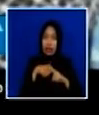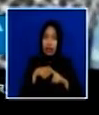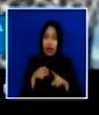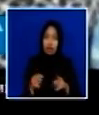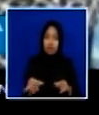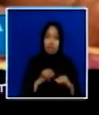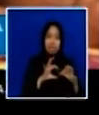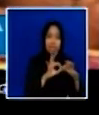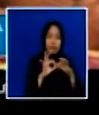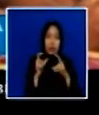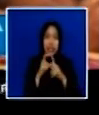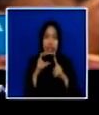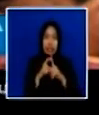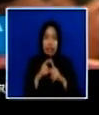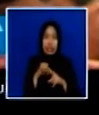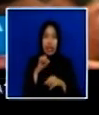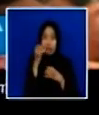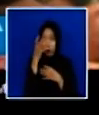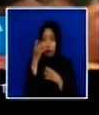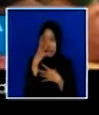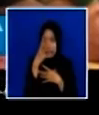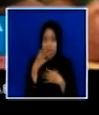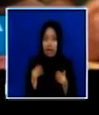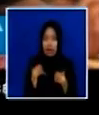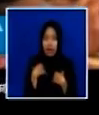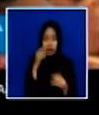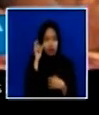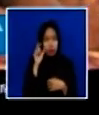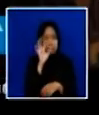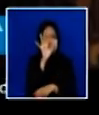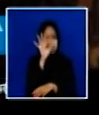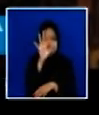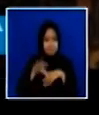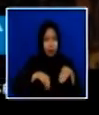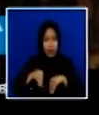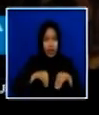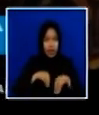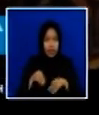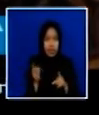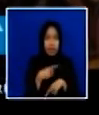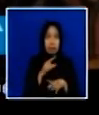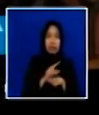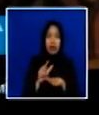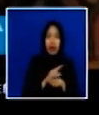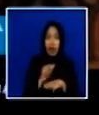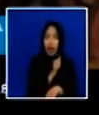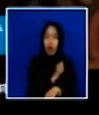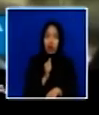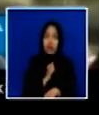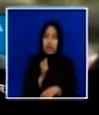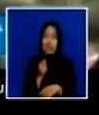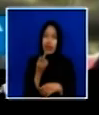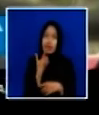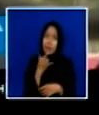Informatika Kabupaten Pacitan sebagai narasumber dan pemateri Diklat ini ditujukan agar anggota karang taruna melek